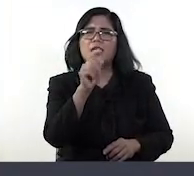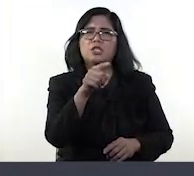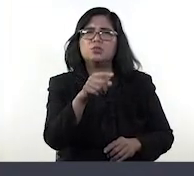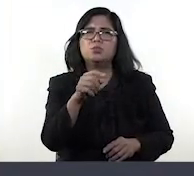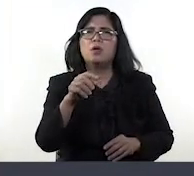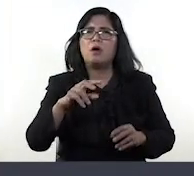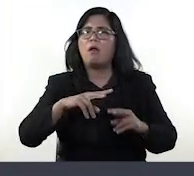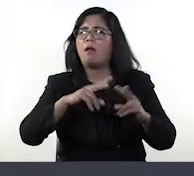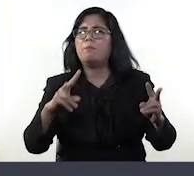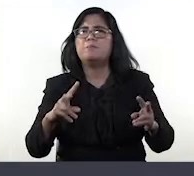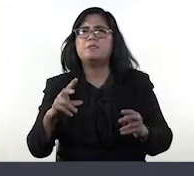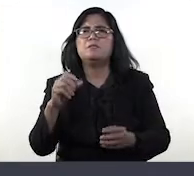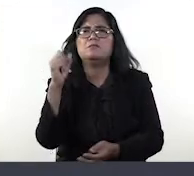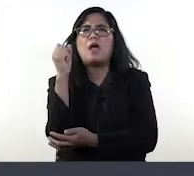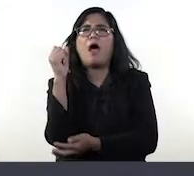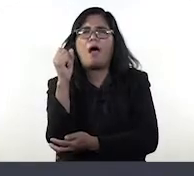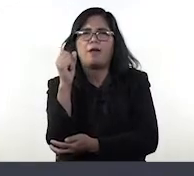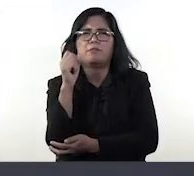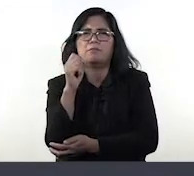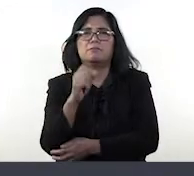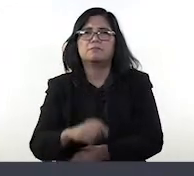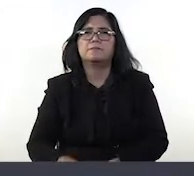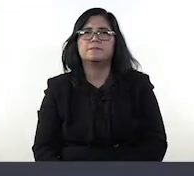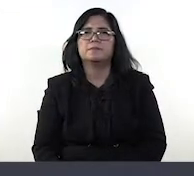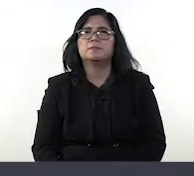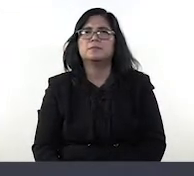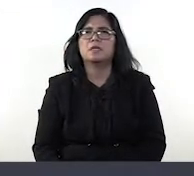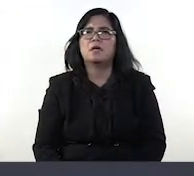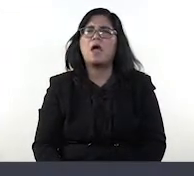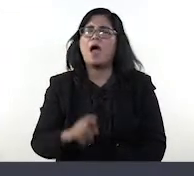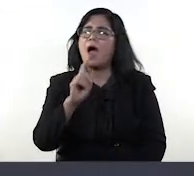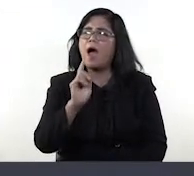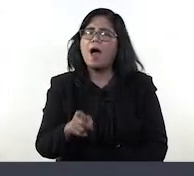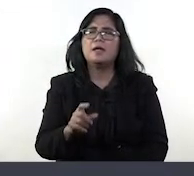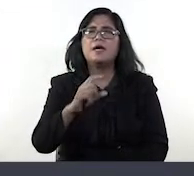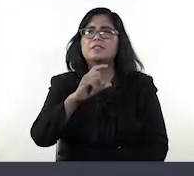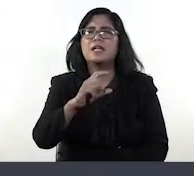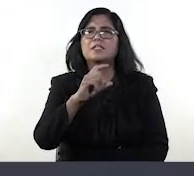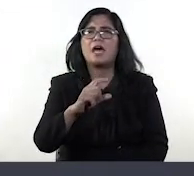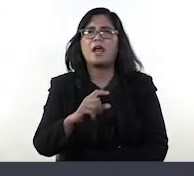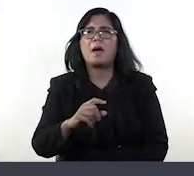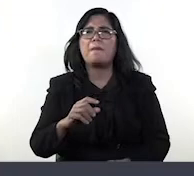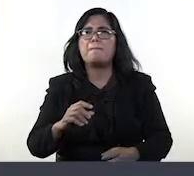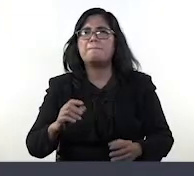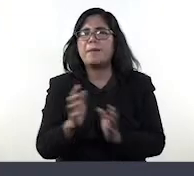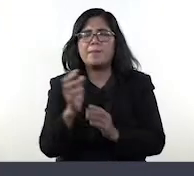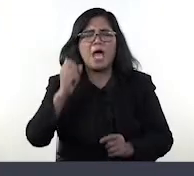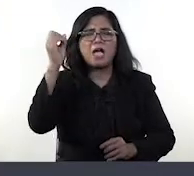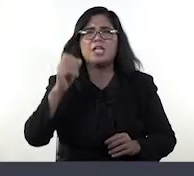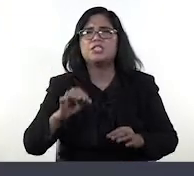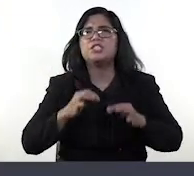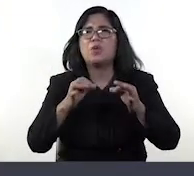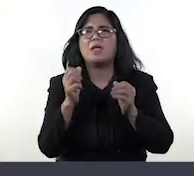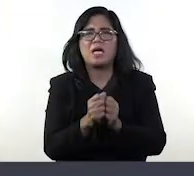Hai ada cara-cara ia memenangkan jiwa-jiwa Hai dengan cara-cara daging